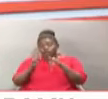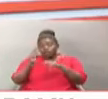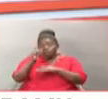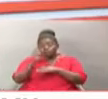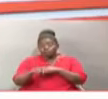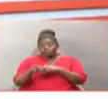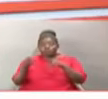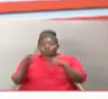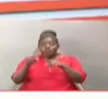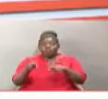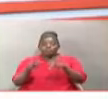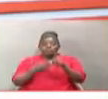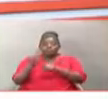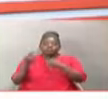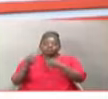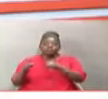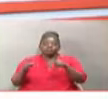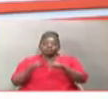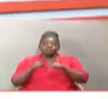Kampala eby'enjawulo.